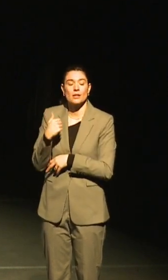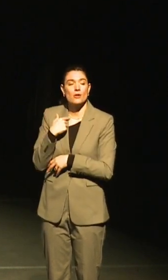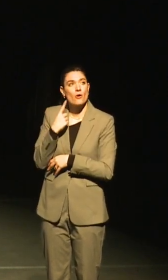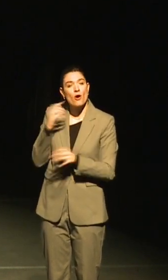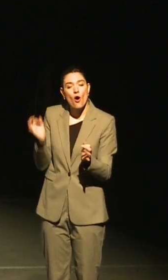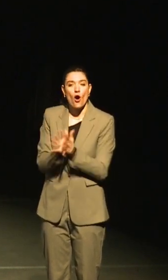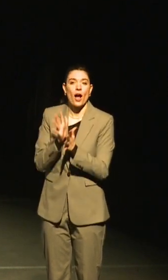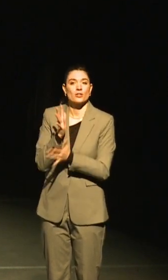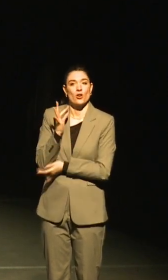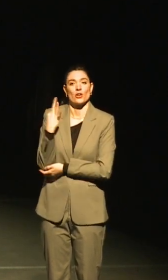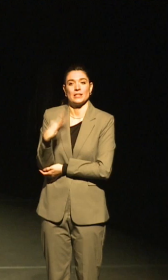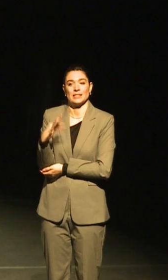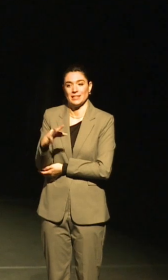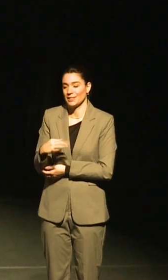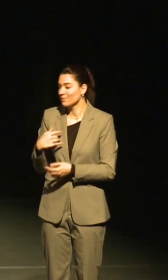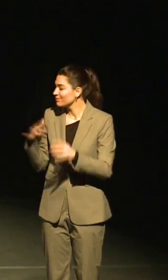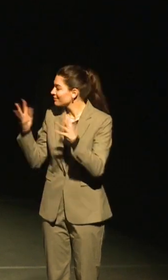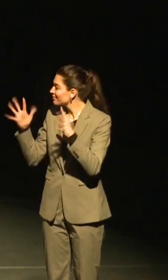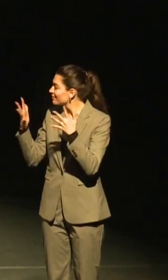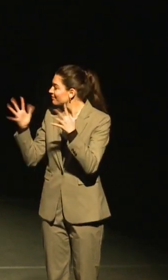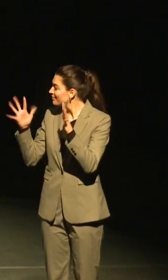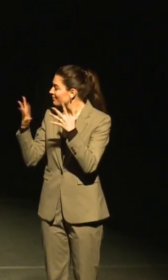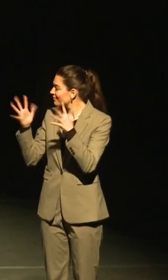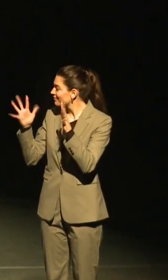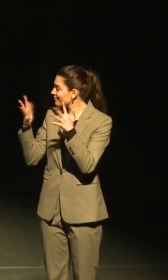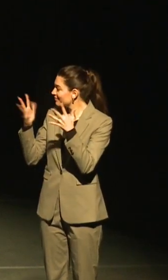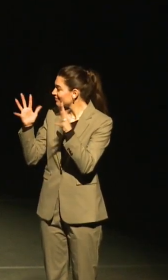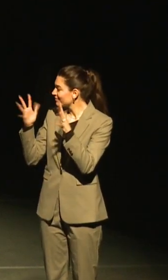primissime ospiti dei forum bravissimi